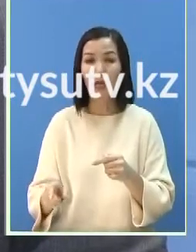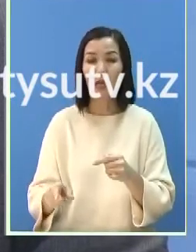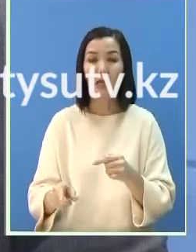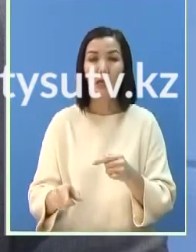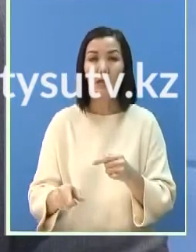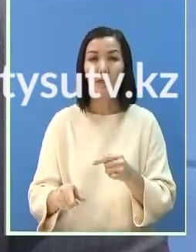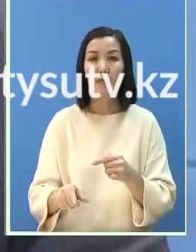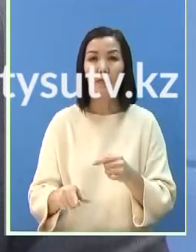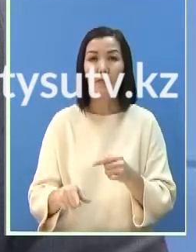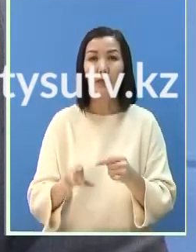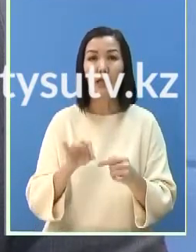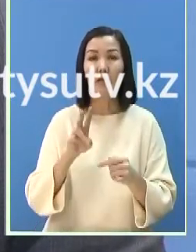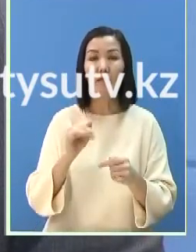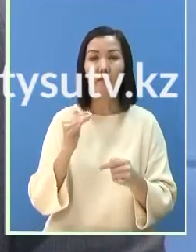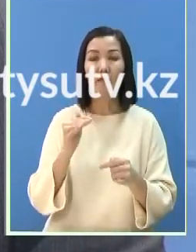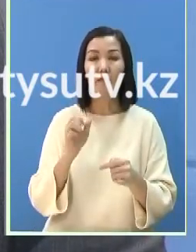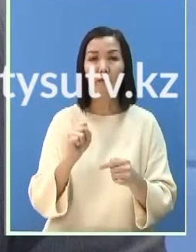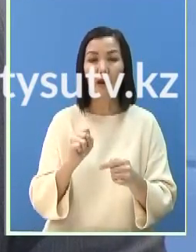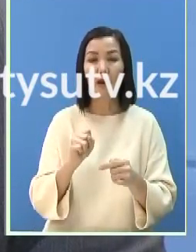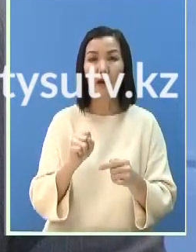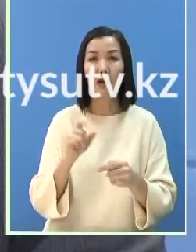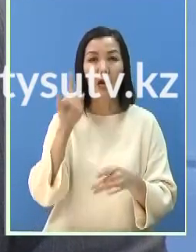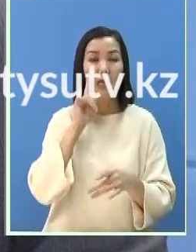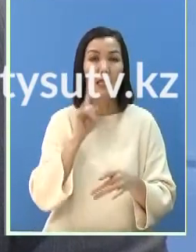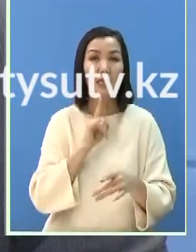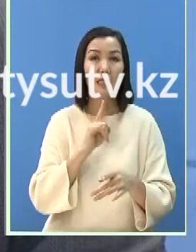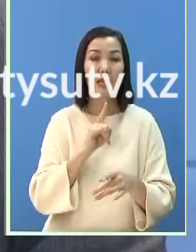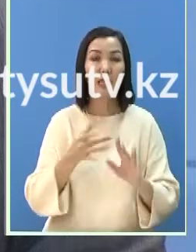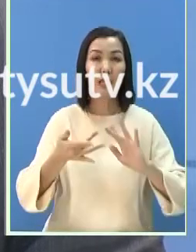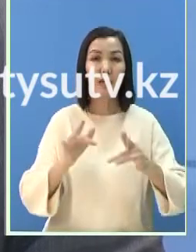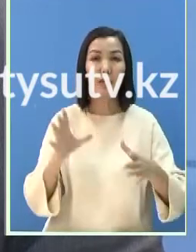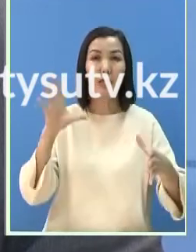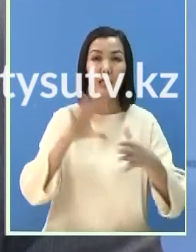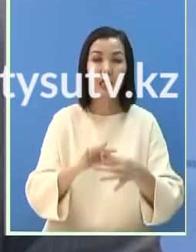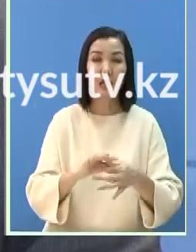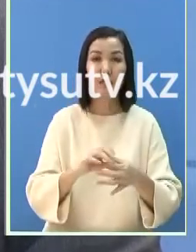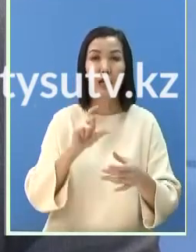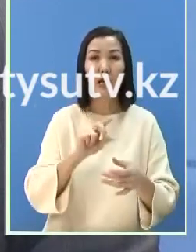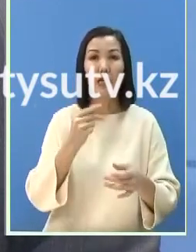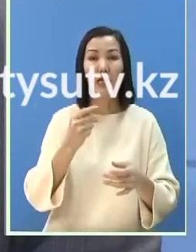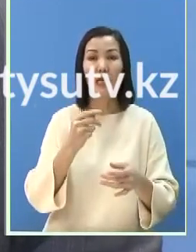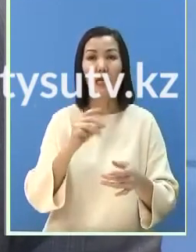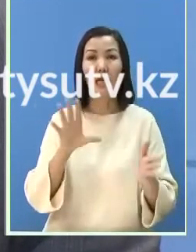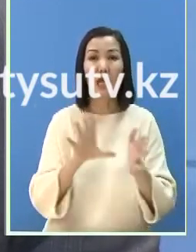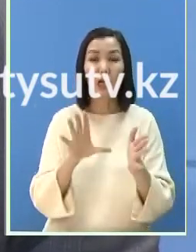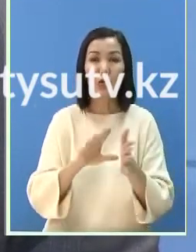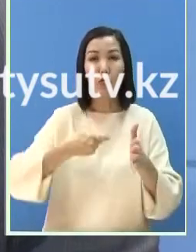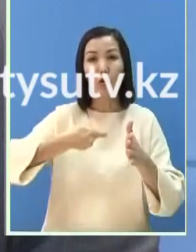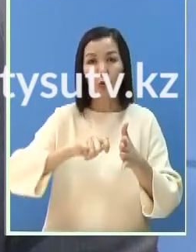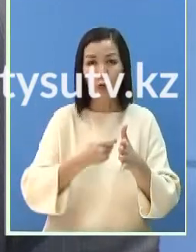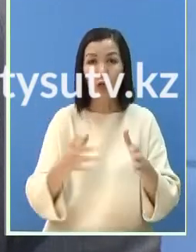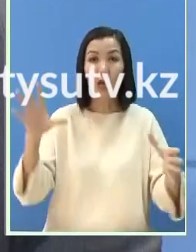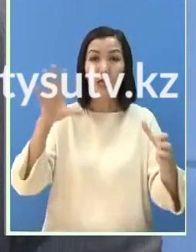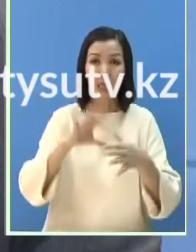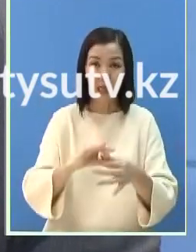кәсіпкерлерімізге Инфо Қазақстан порталына тіркеліп, өздерінің ЕЦП ключтары арқылы тіркеліп, өзінің авторизациядан өтіп,